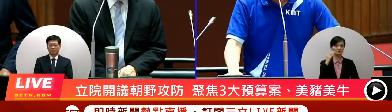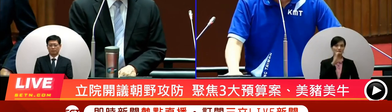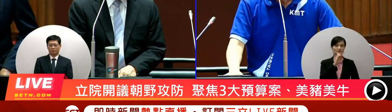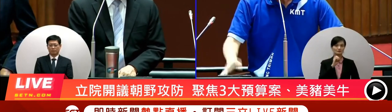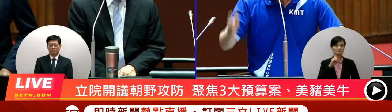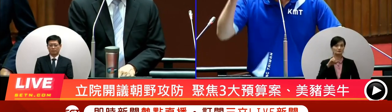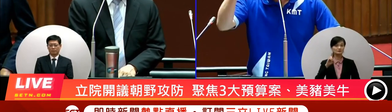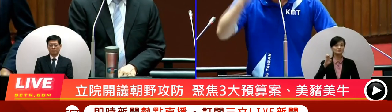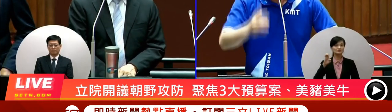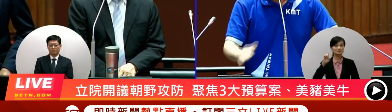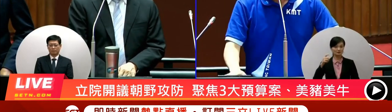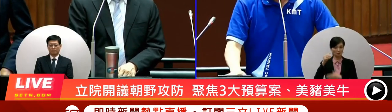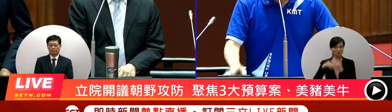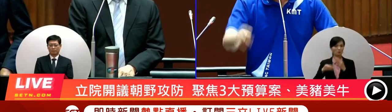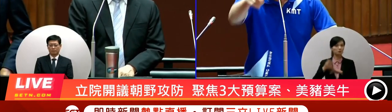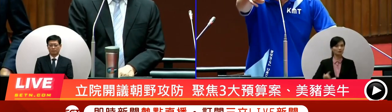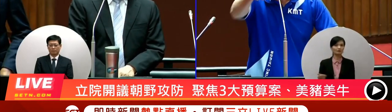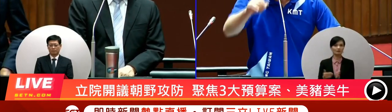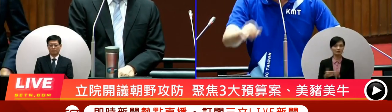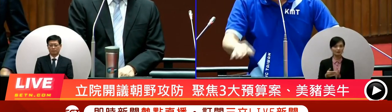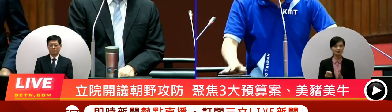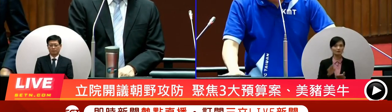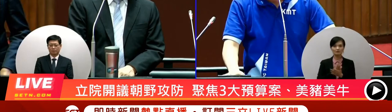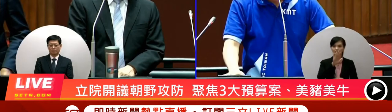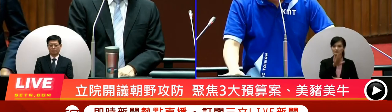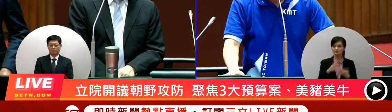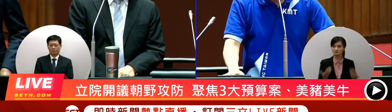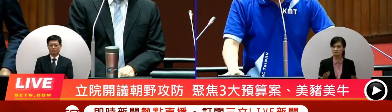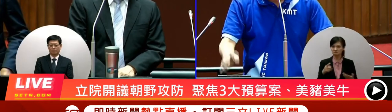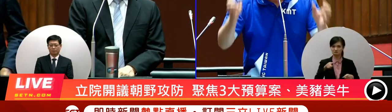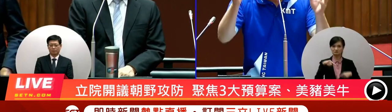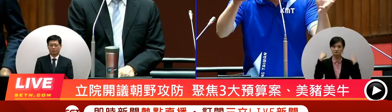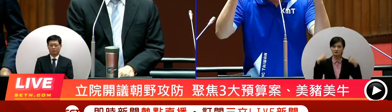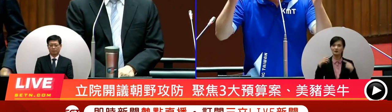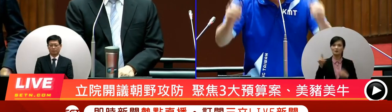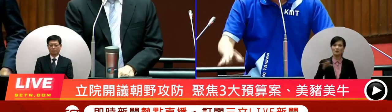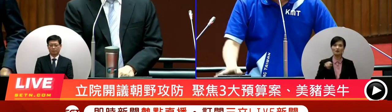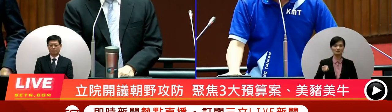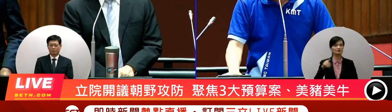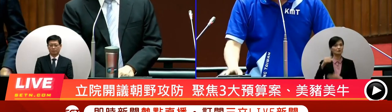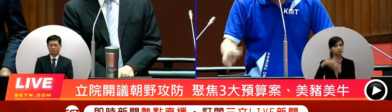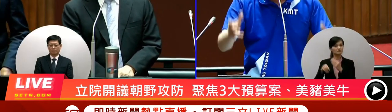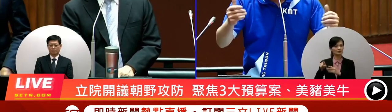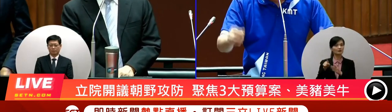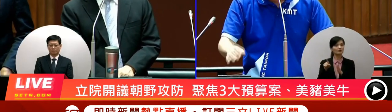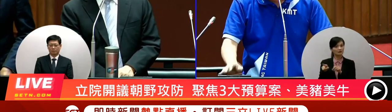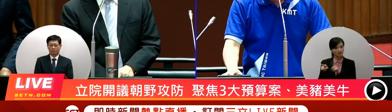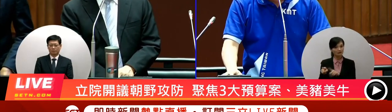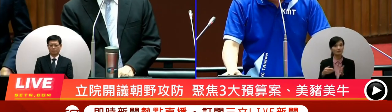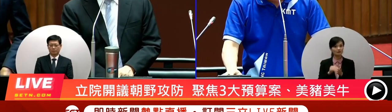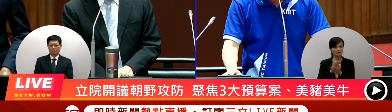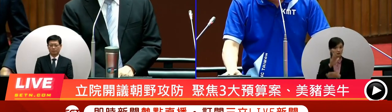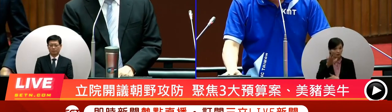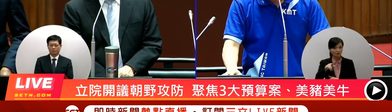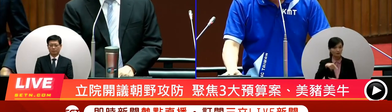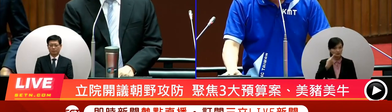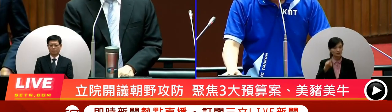标准。之后，你们现在常常用这个来讲，说 Codex 有标准之后，你们态度才改